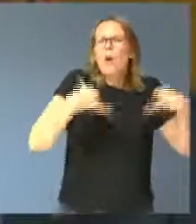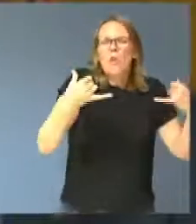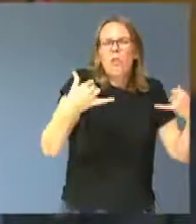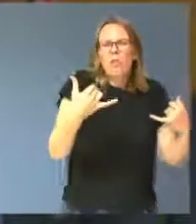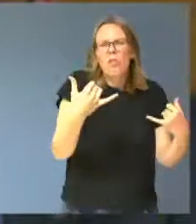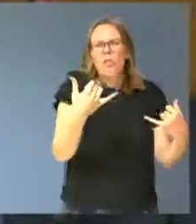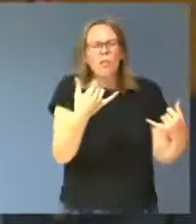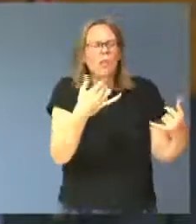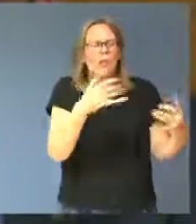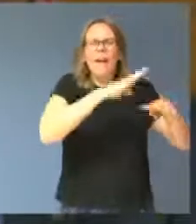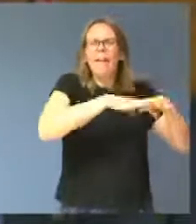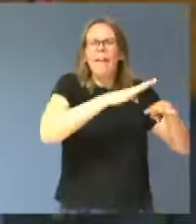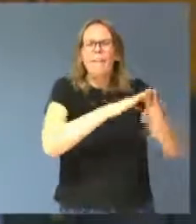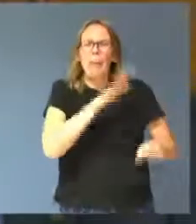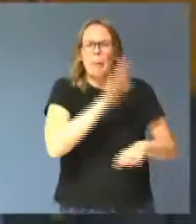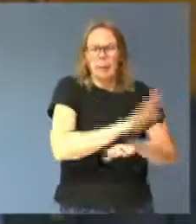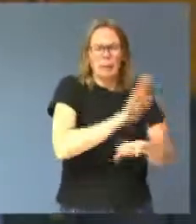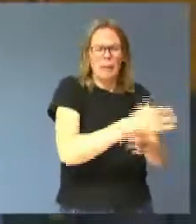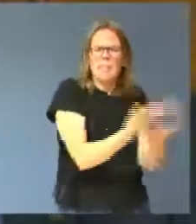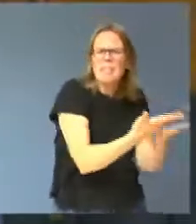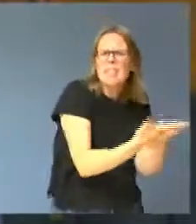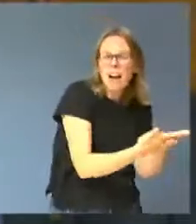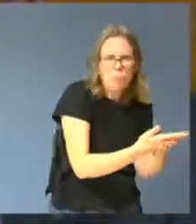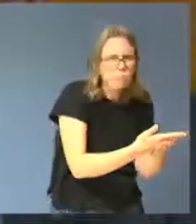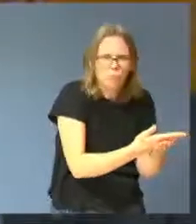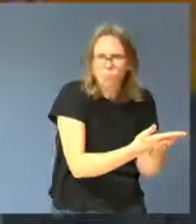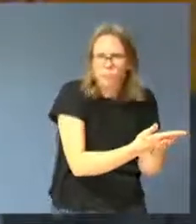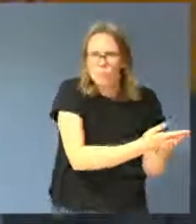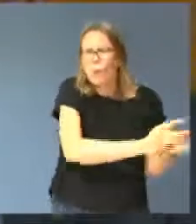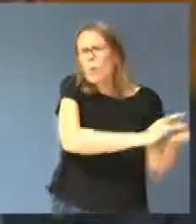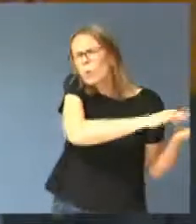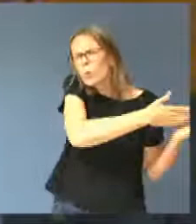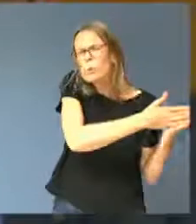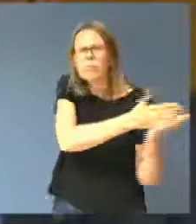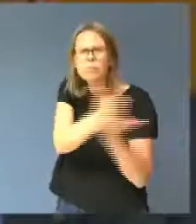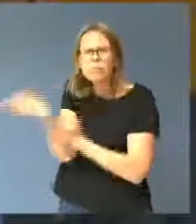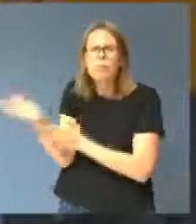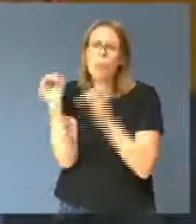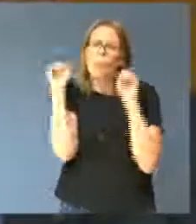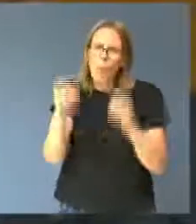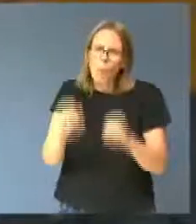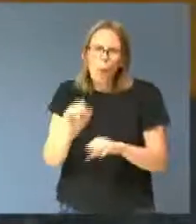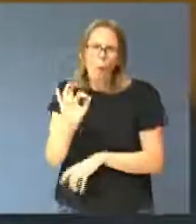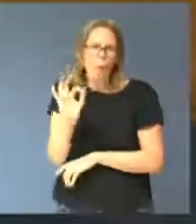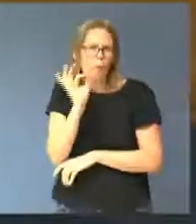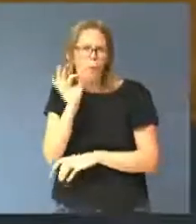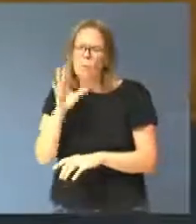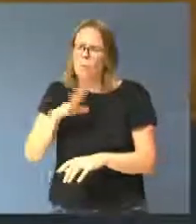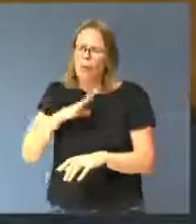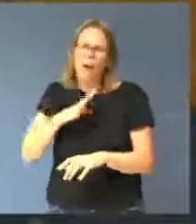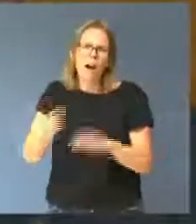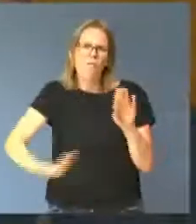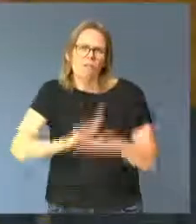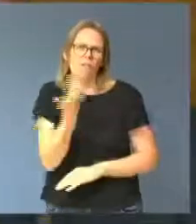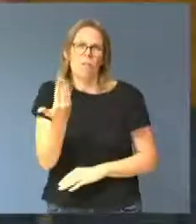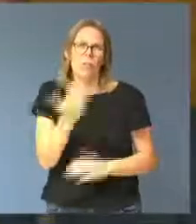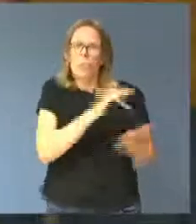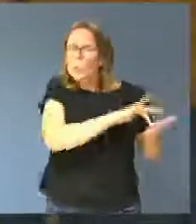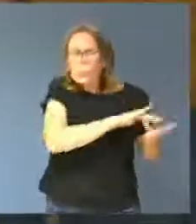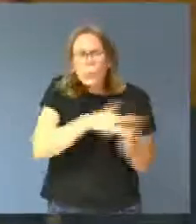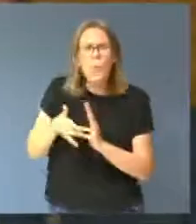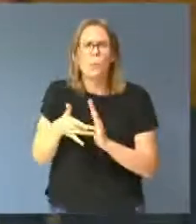de certains quartiers. C'est toute la société qui est touchée par la consommation de cannabis. Mais vraiment toute la société.